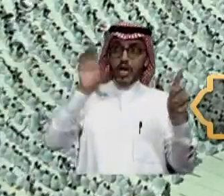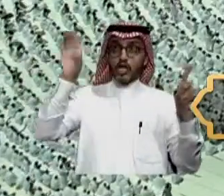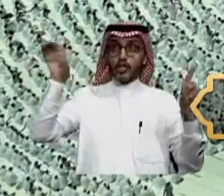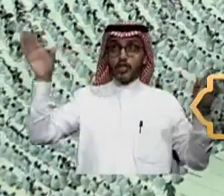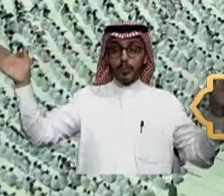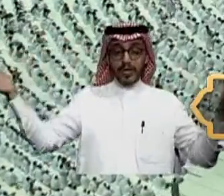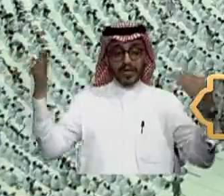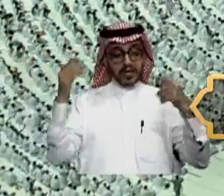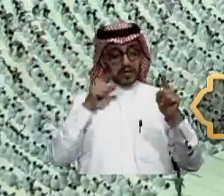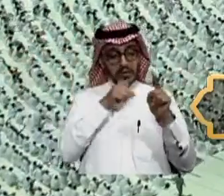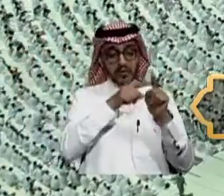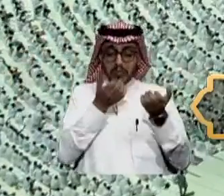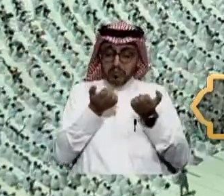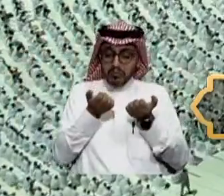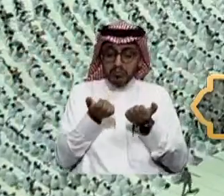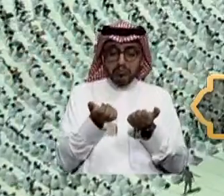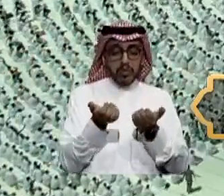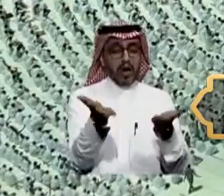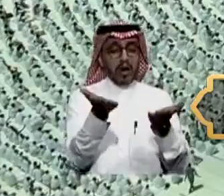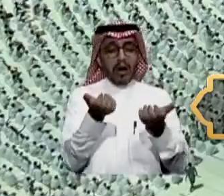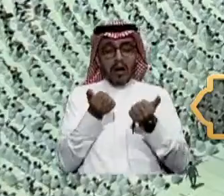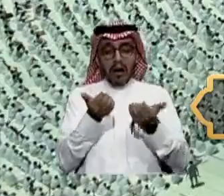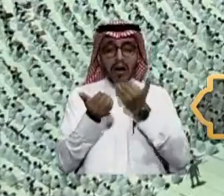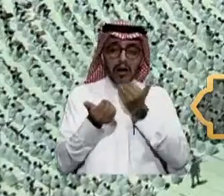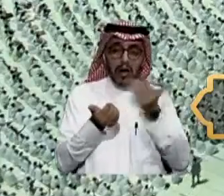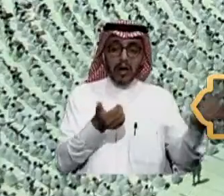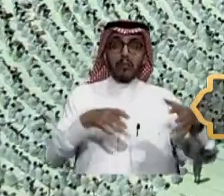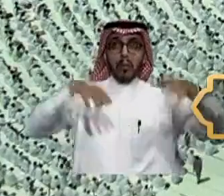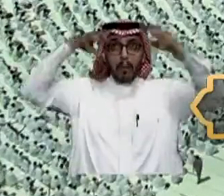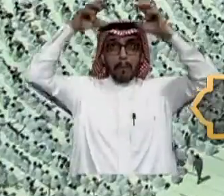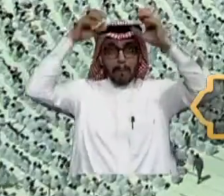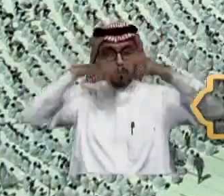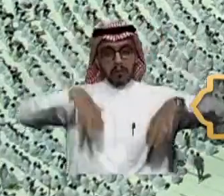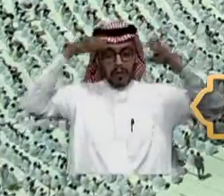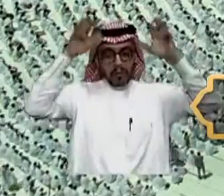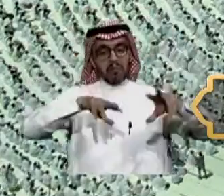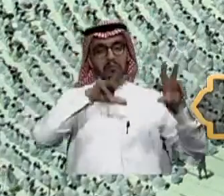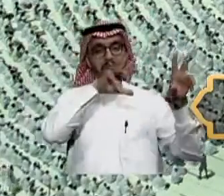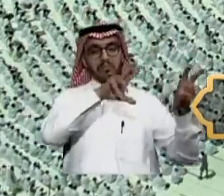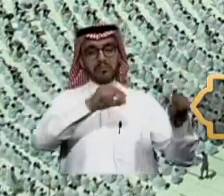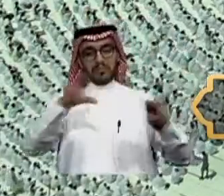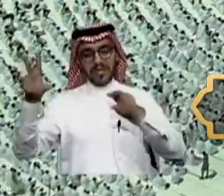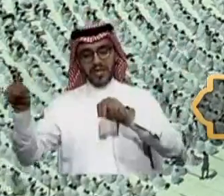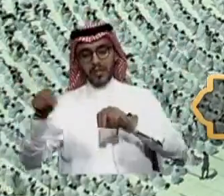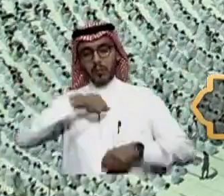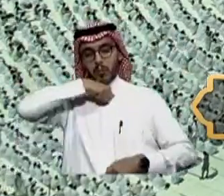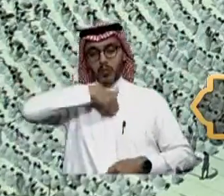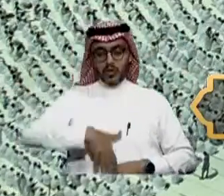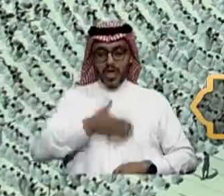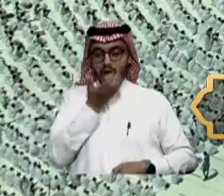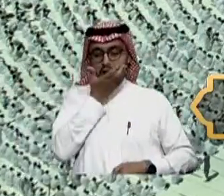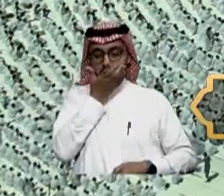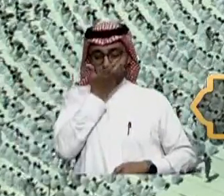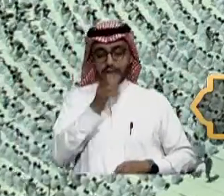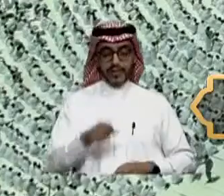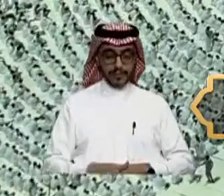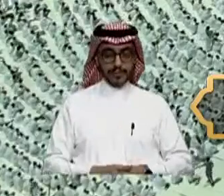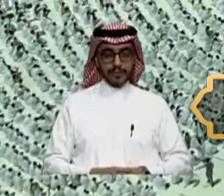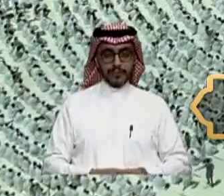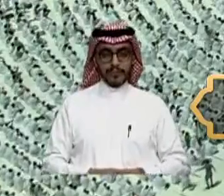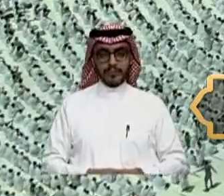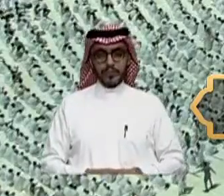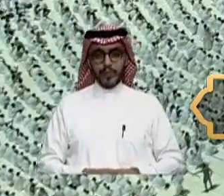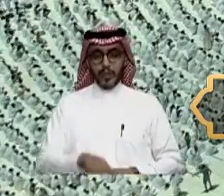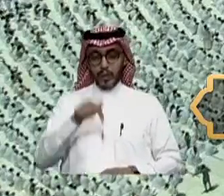السلام كان اجود بالخير من الريح المرسله اخرجه الشيخان في صحيحيهما